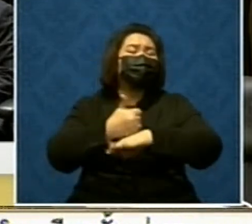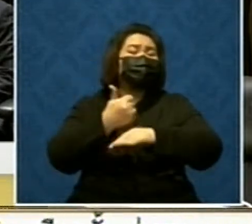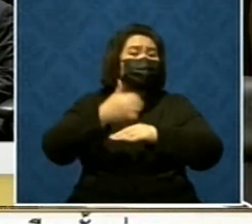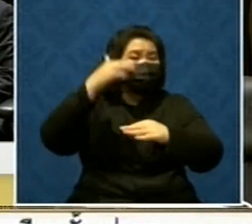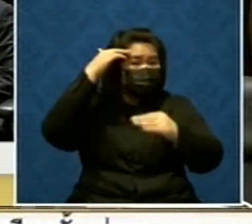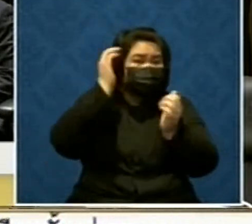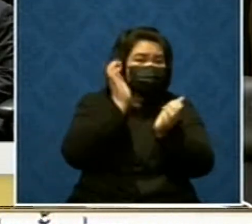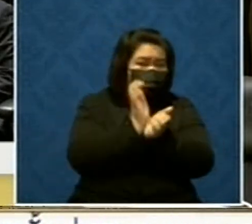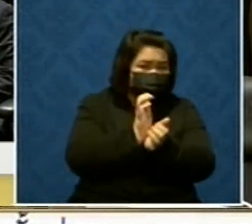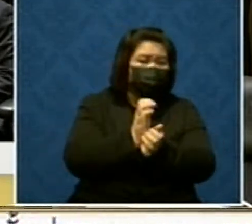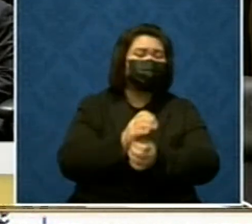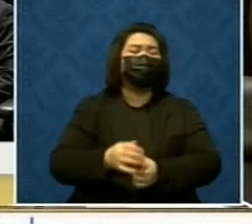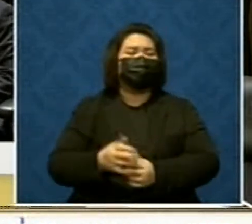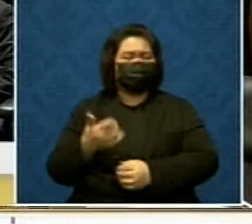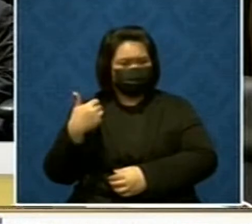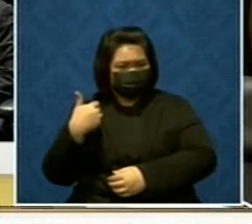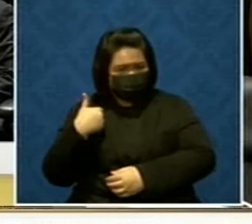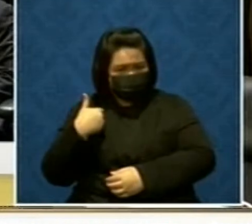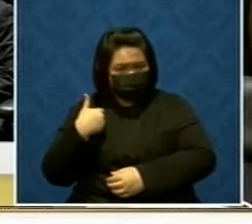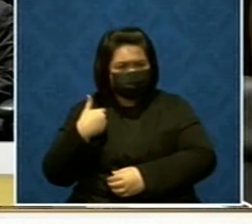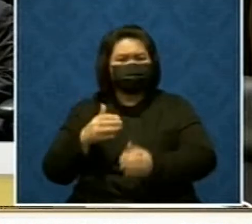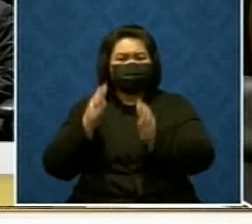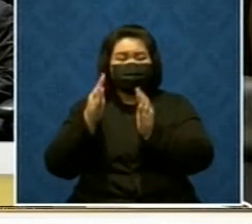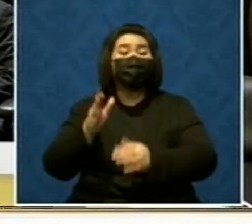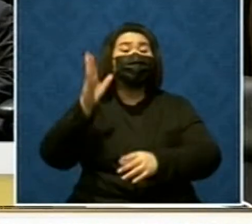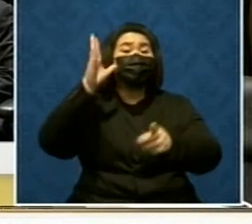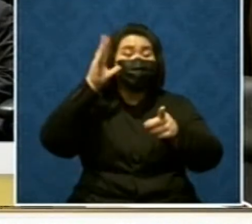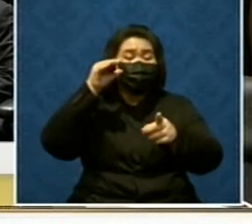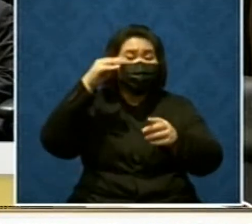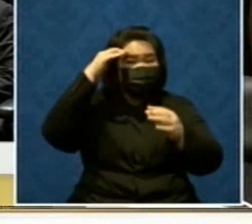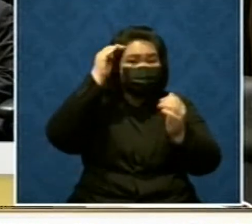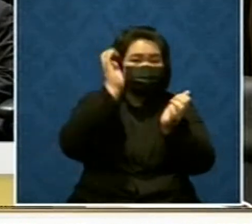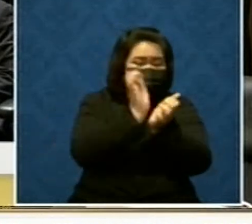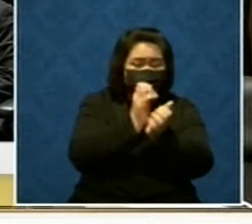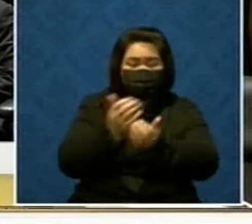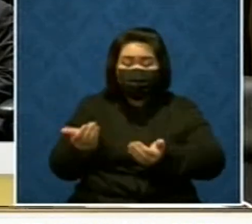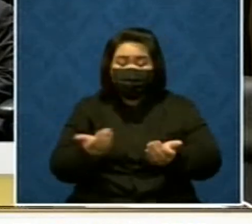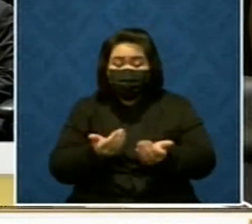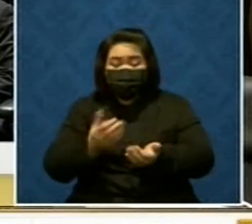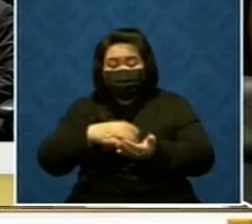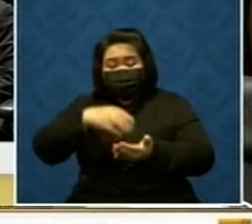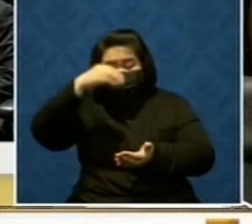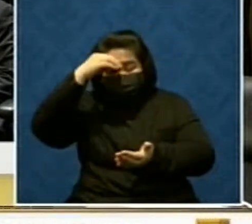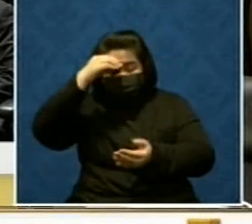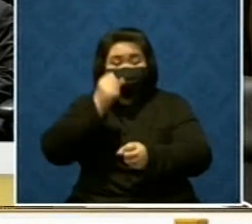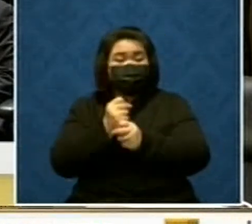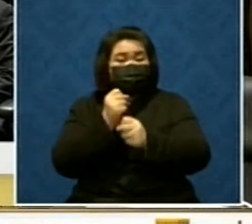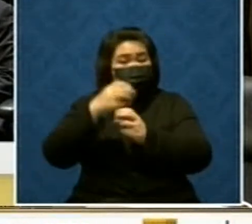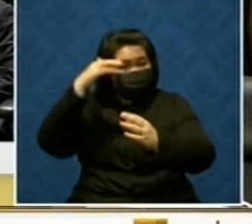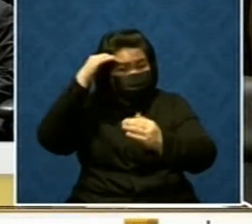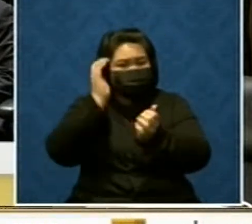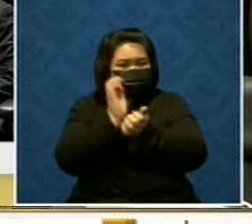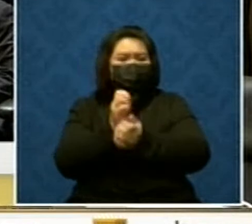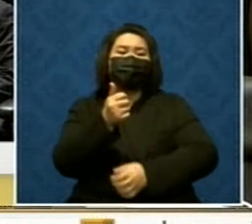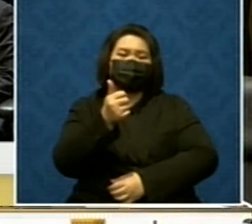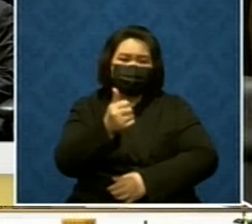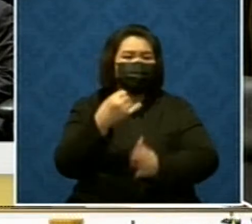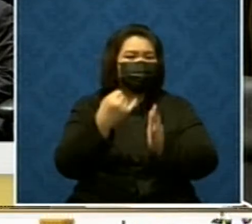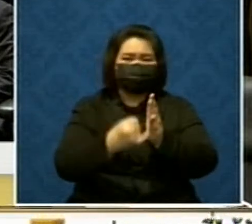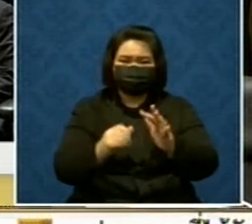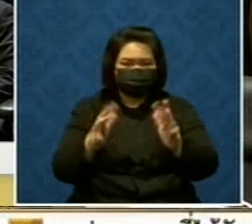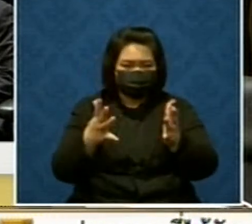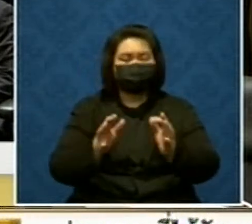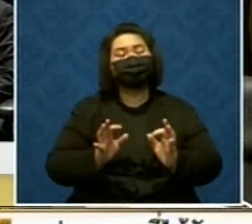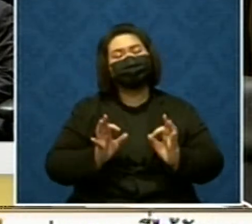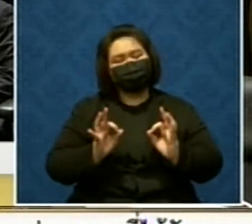คนนั้นอาจจะเข้าคนเป็นลูกคนตำรวจพ่อแม่เป็นตำรวจก็อยากให้ลูกเป็นตำรวจไม่ใช่ความผิดโอเ